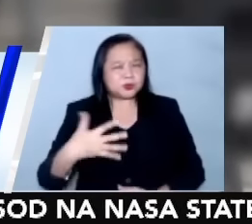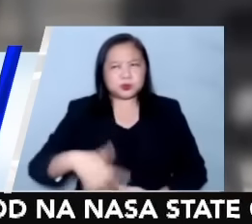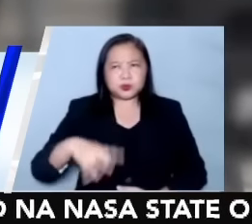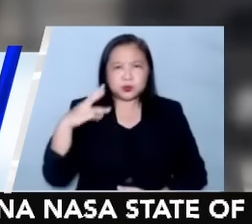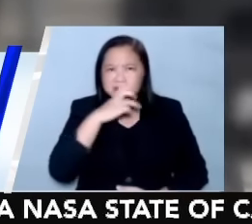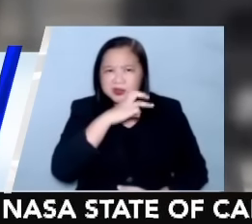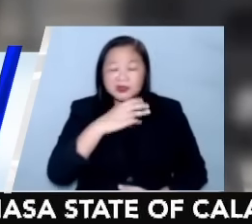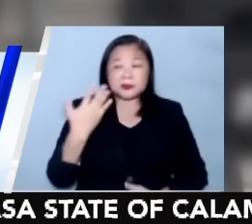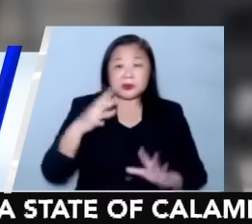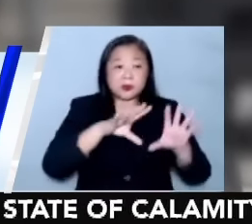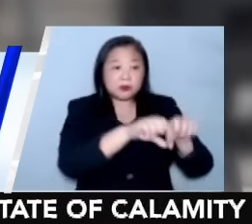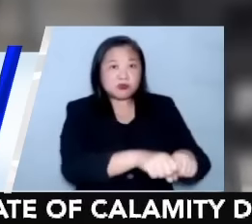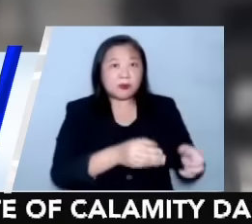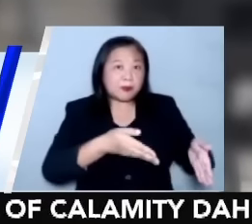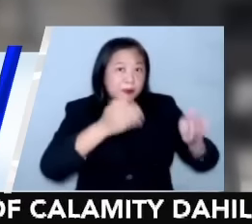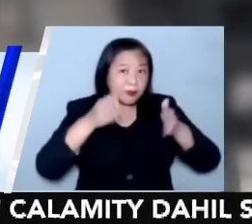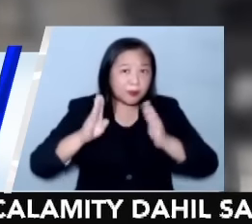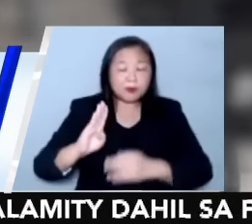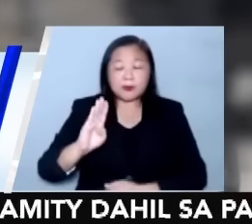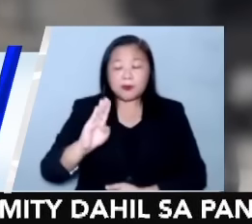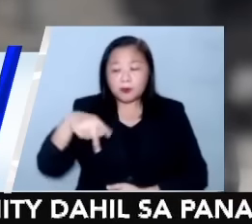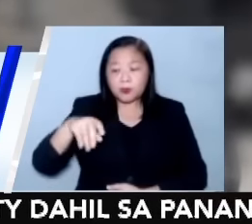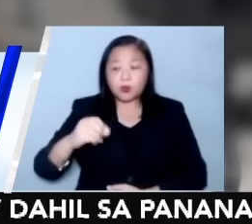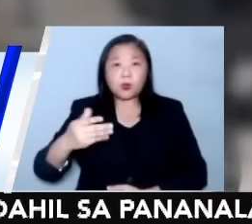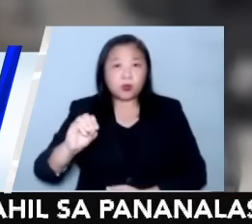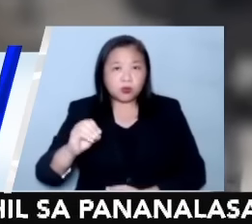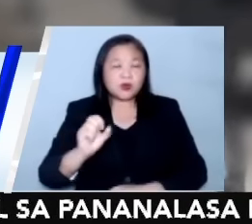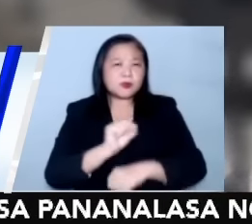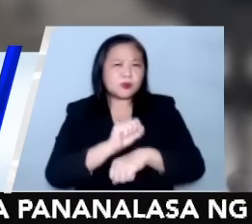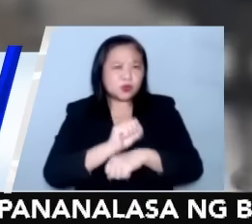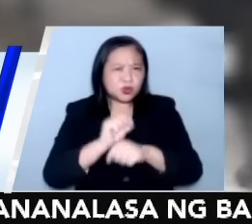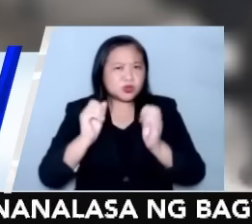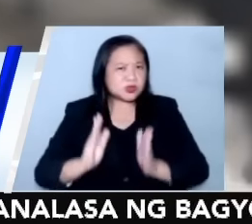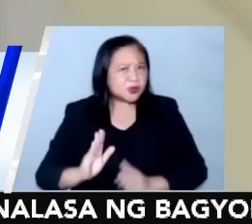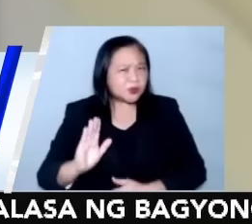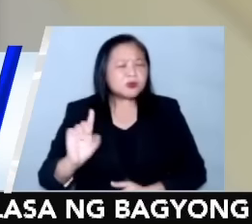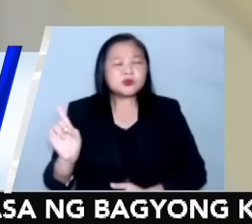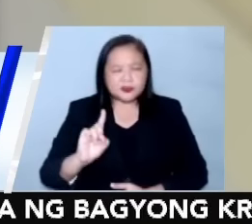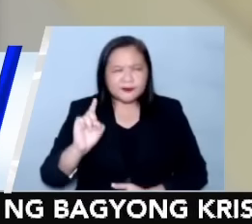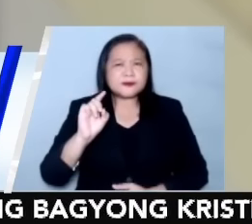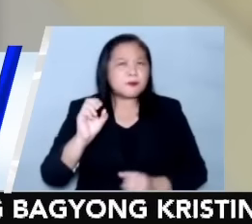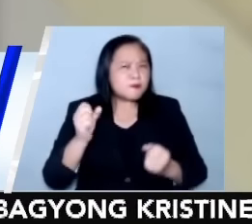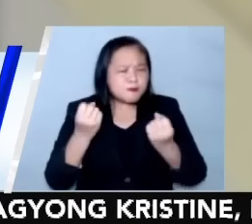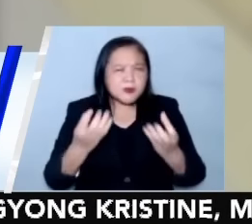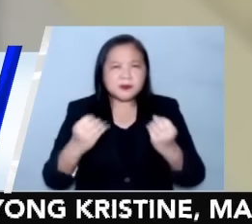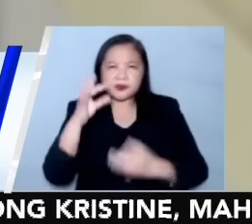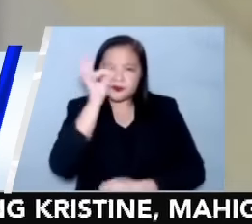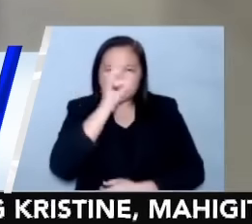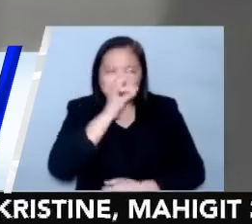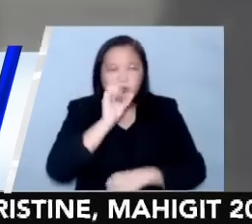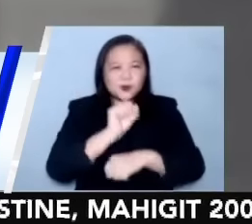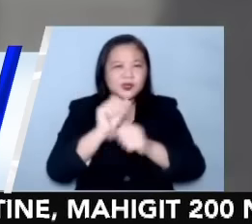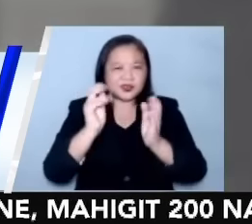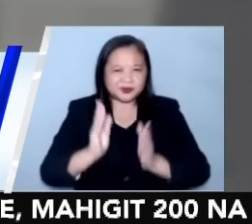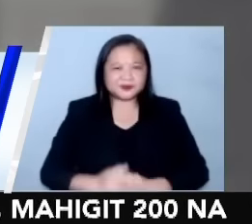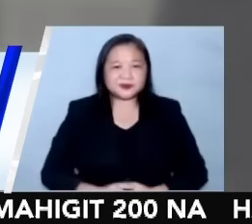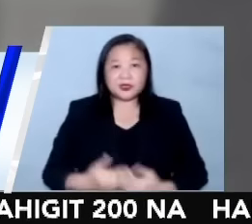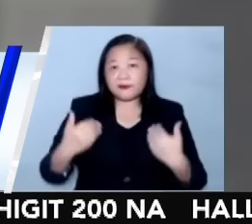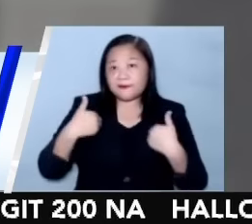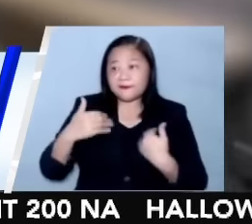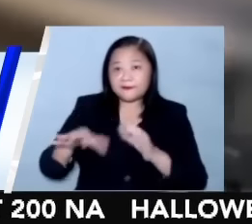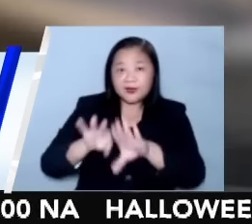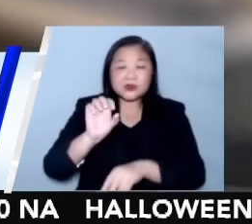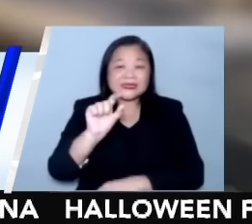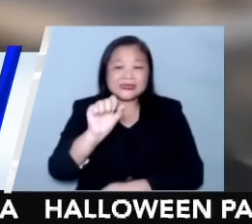ng mga Pogo, ang mga empleyado dito, karamihan, mga Pilipino. May mga nakuha ring SIM cards at iba't ibang